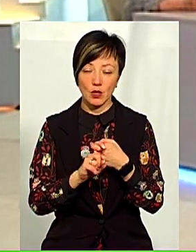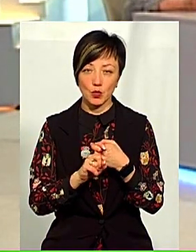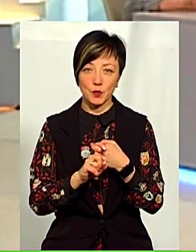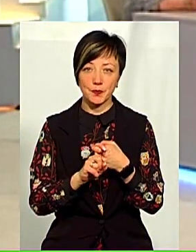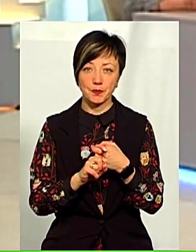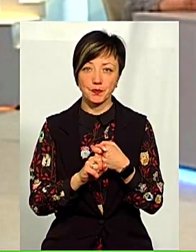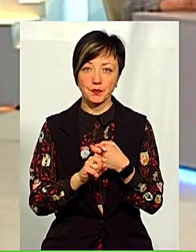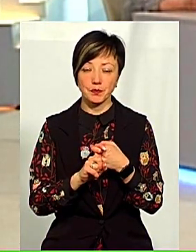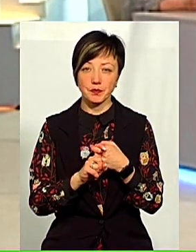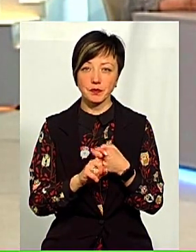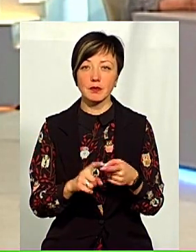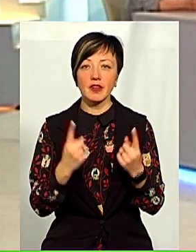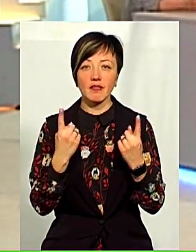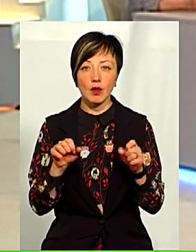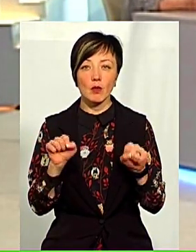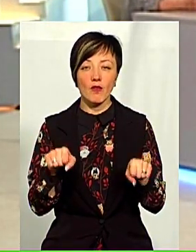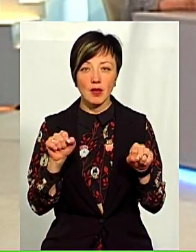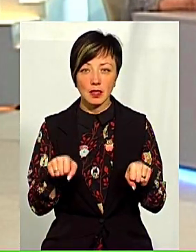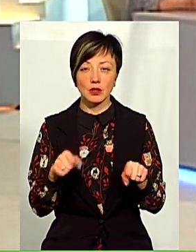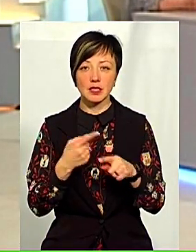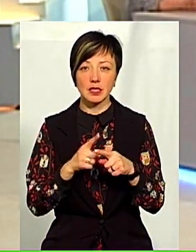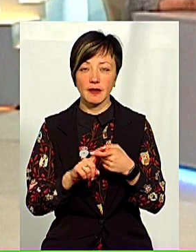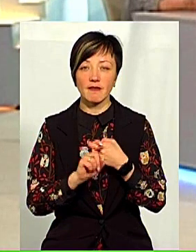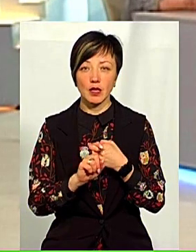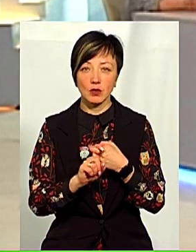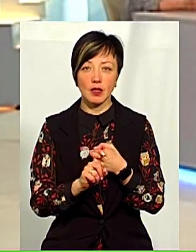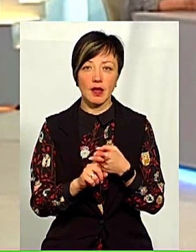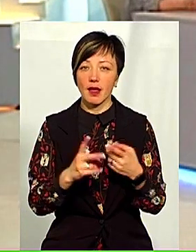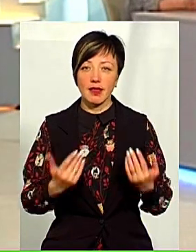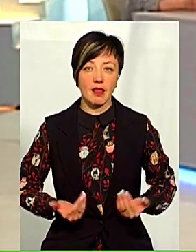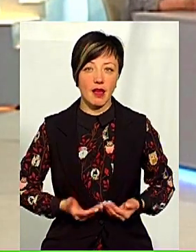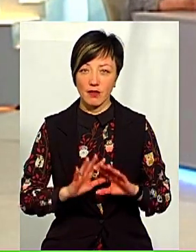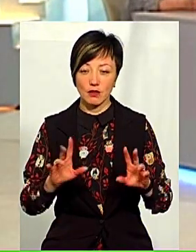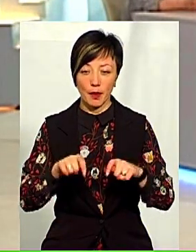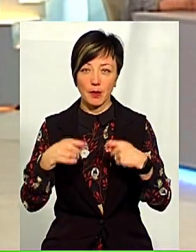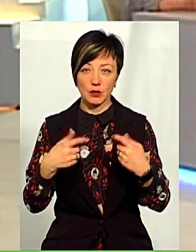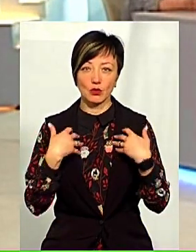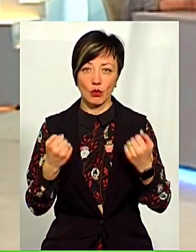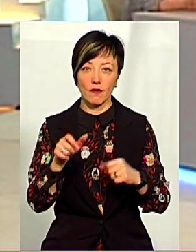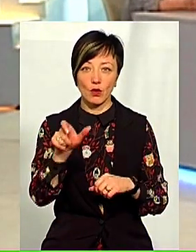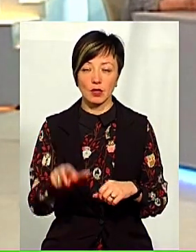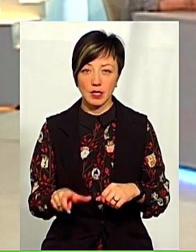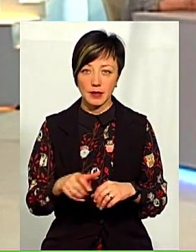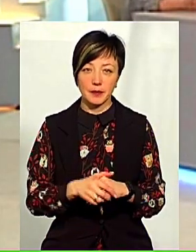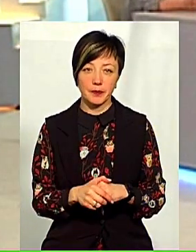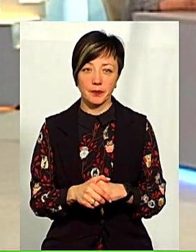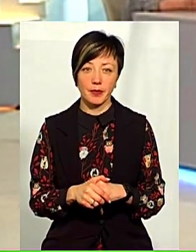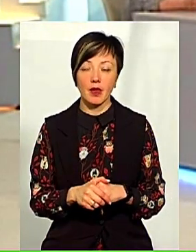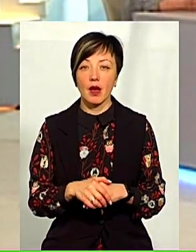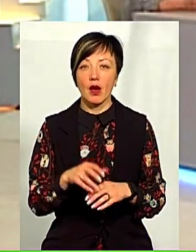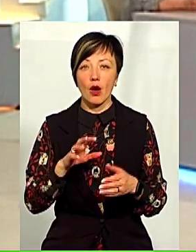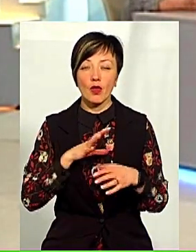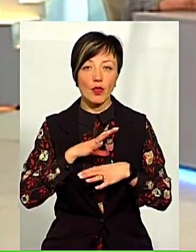вірусом, то велика вірогідність є, що цей вірус не виживе і не передасться здоров'ю людині.